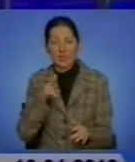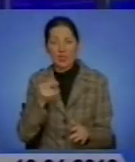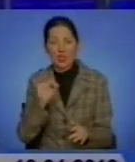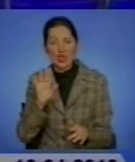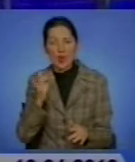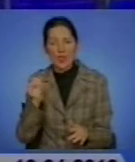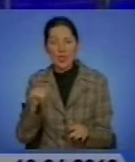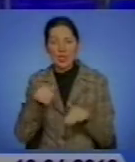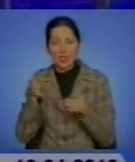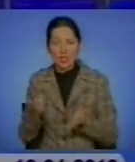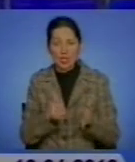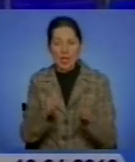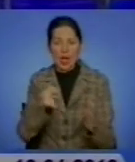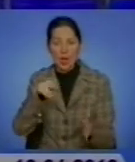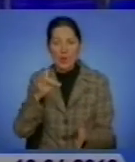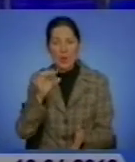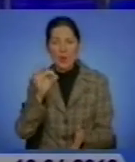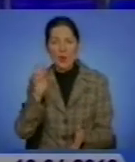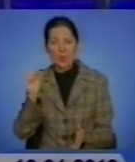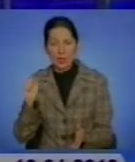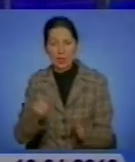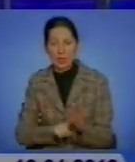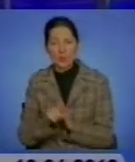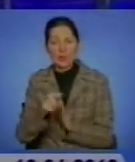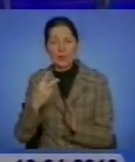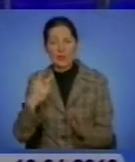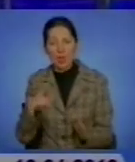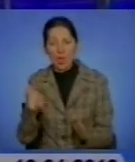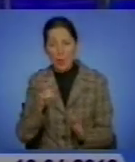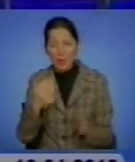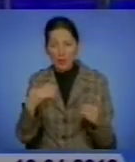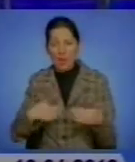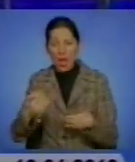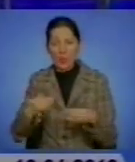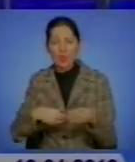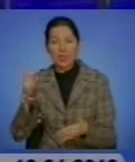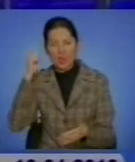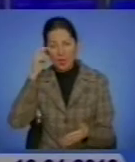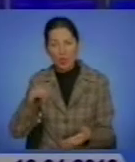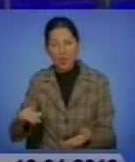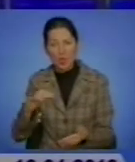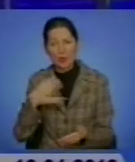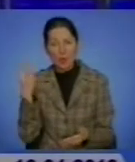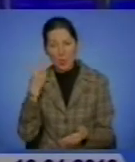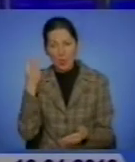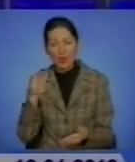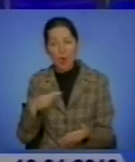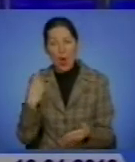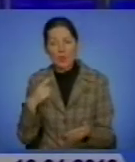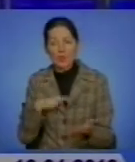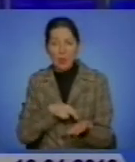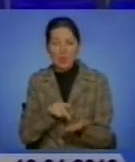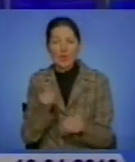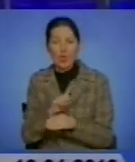Карпат 25 березня. Мандрівники вже пройшли Київську, Житомирську, Хмельницьку області та дісталися до Тернопільської,